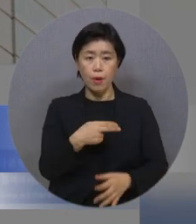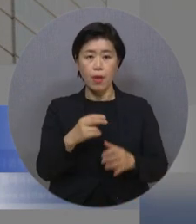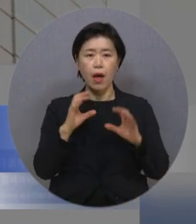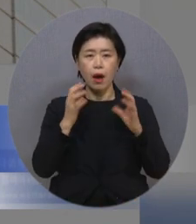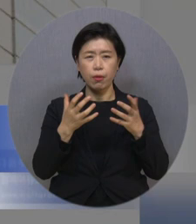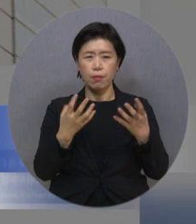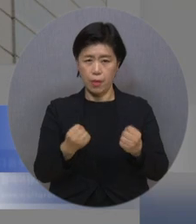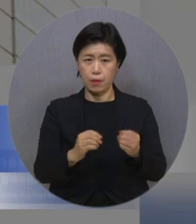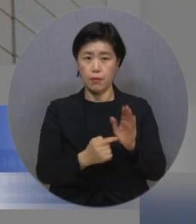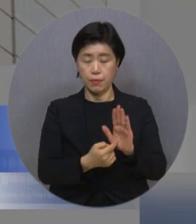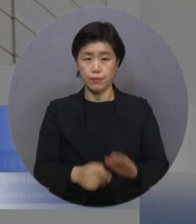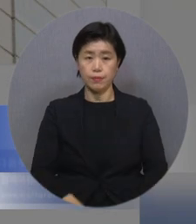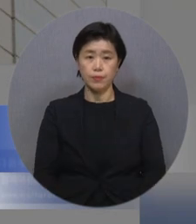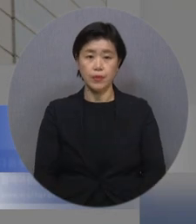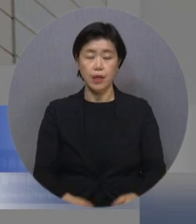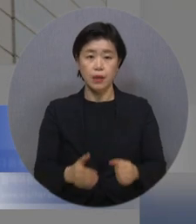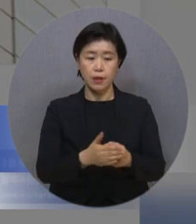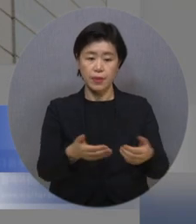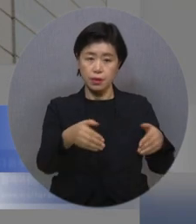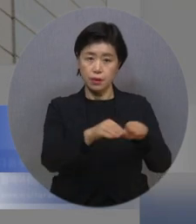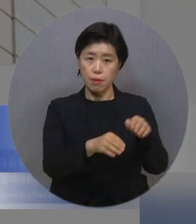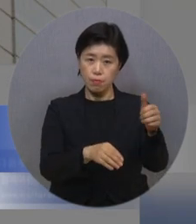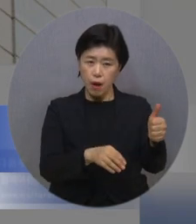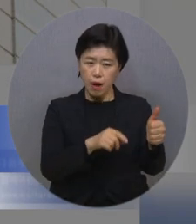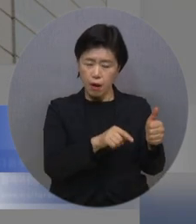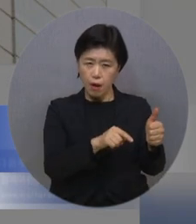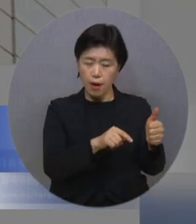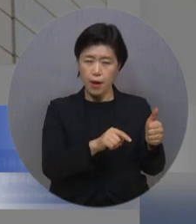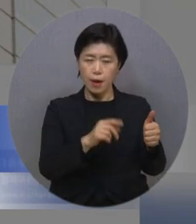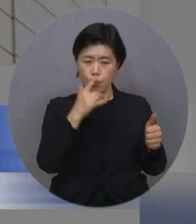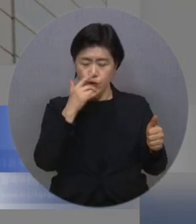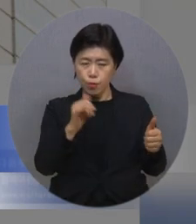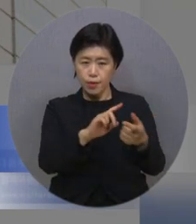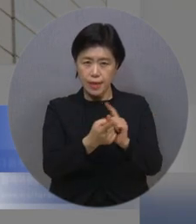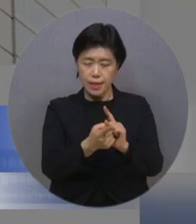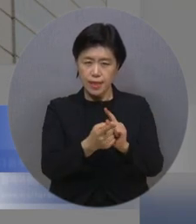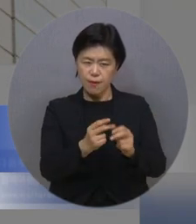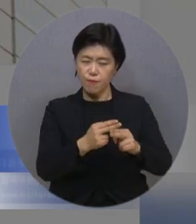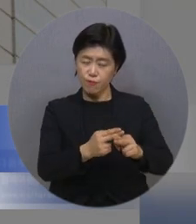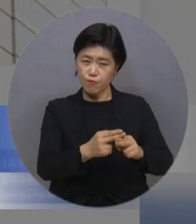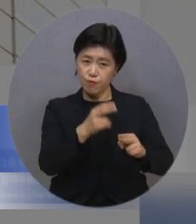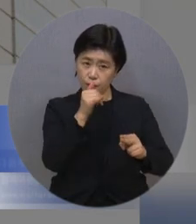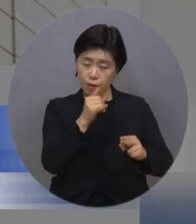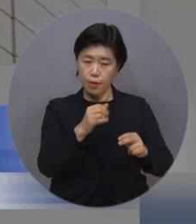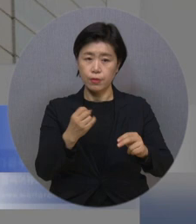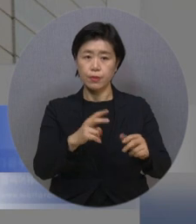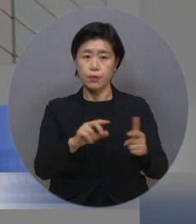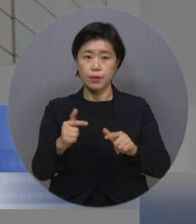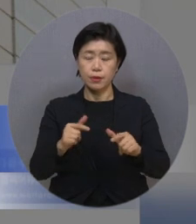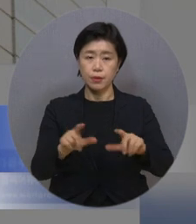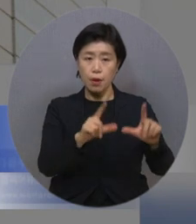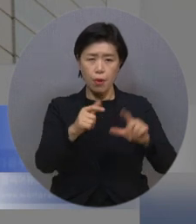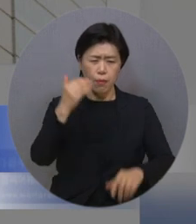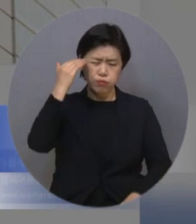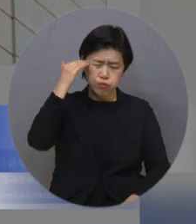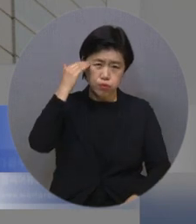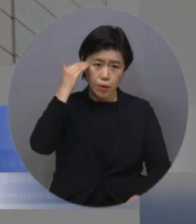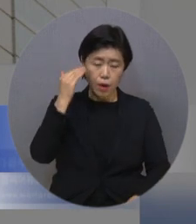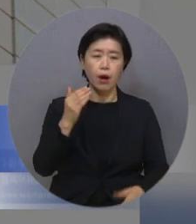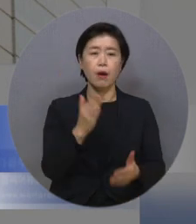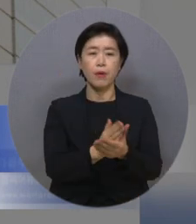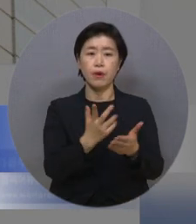인권인은 시설장에 의해 친권이 남용되거나 아동들의 일상생활에 제약이 되지 않도록 후견인 지정